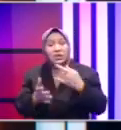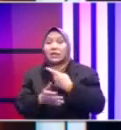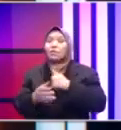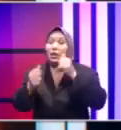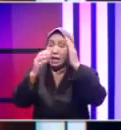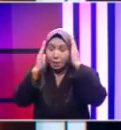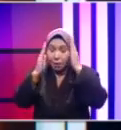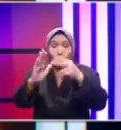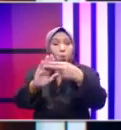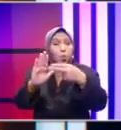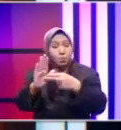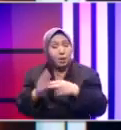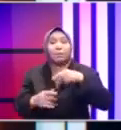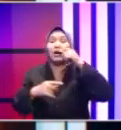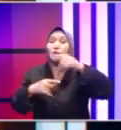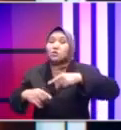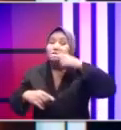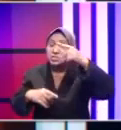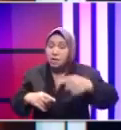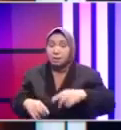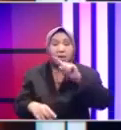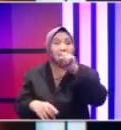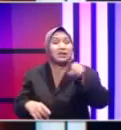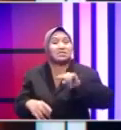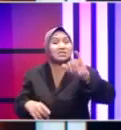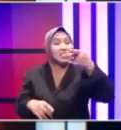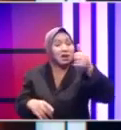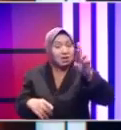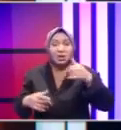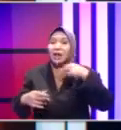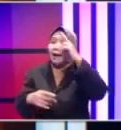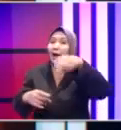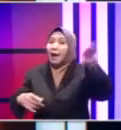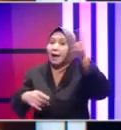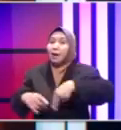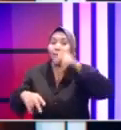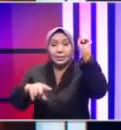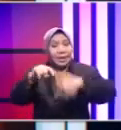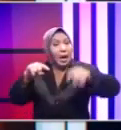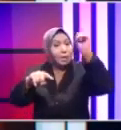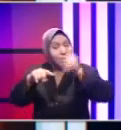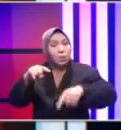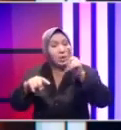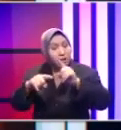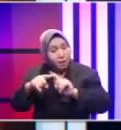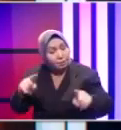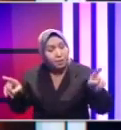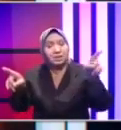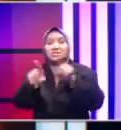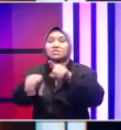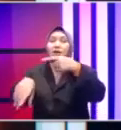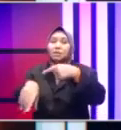mengambil hukum bahwa mengucapkan jihad ini adalah hukumnya adalah haram tidak boleh tetapi dalam padi itu